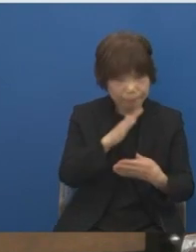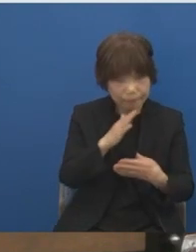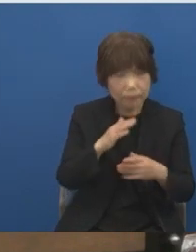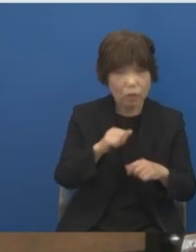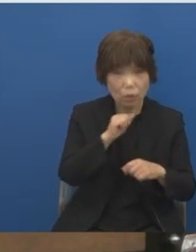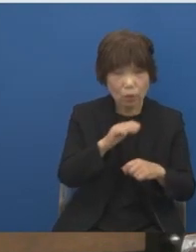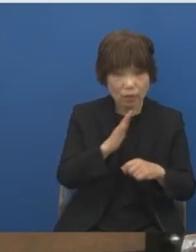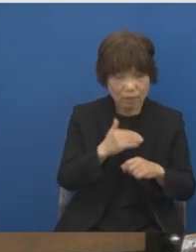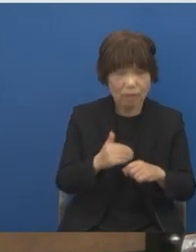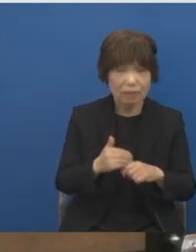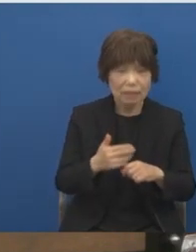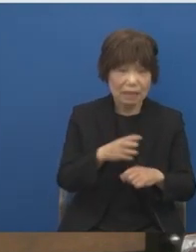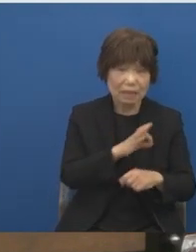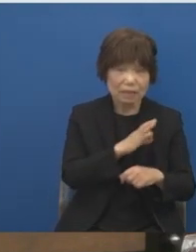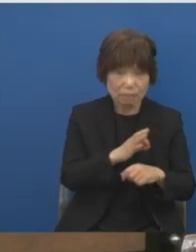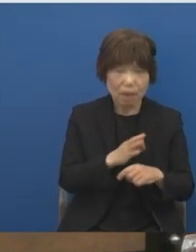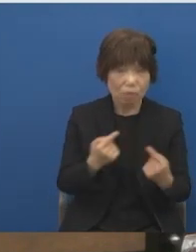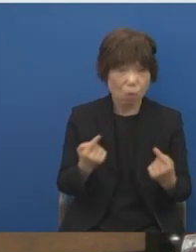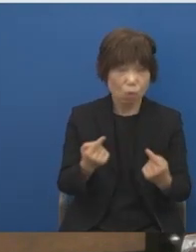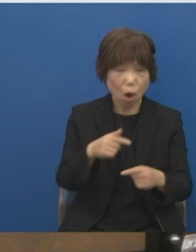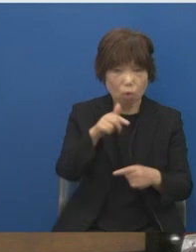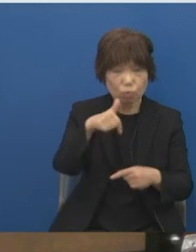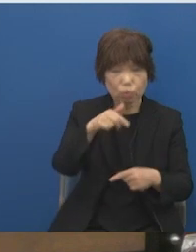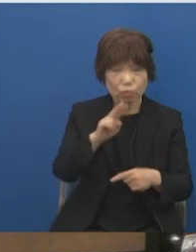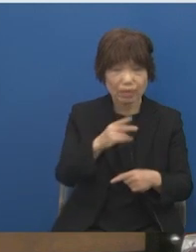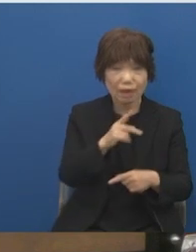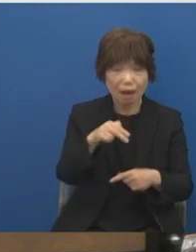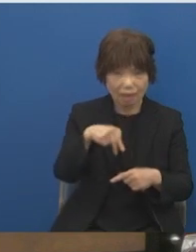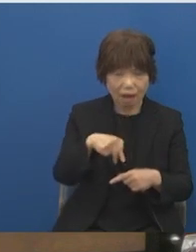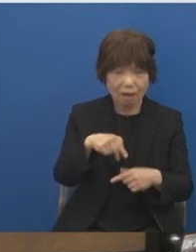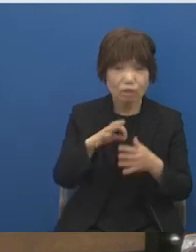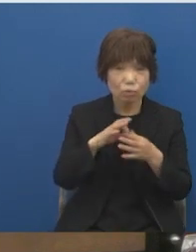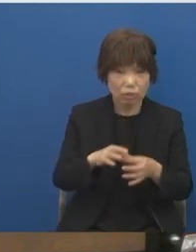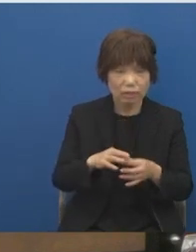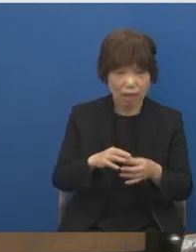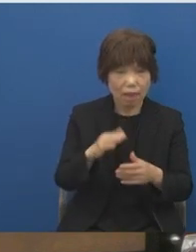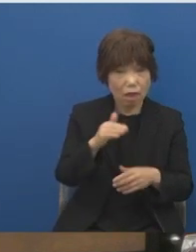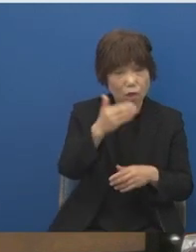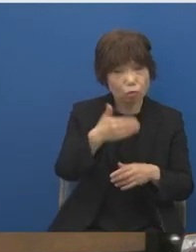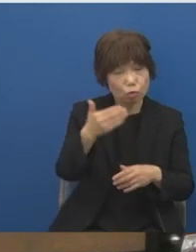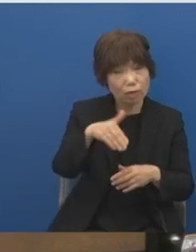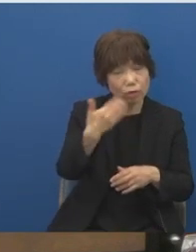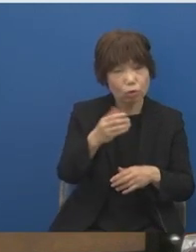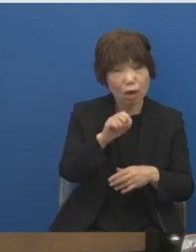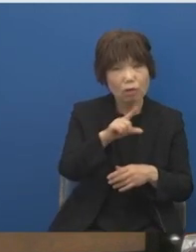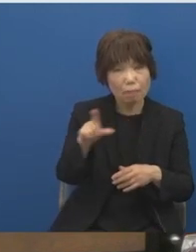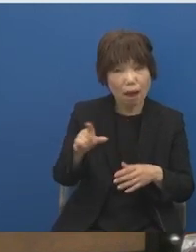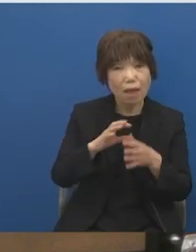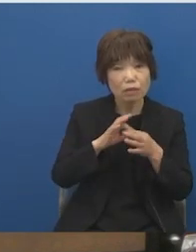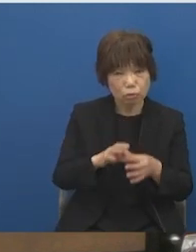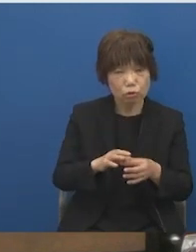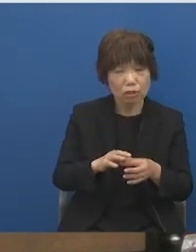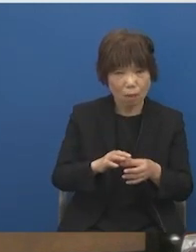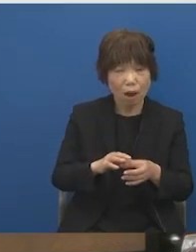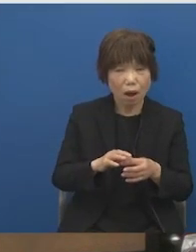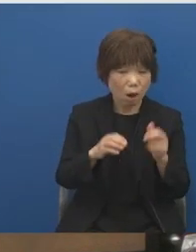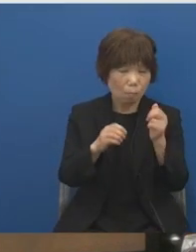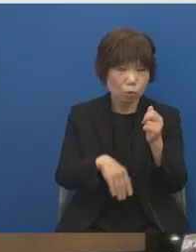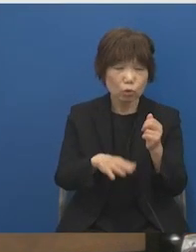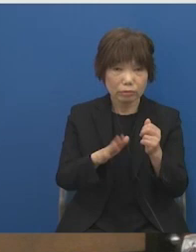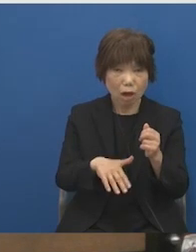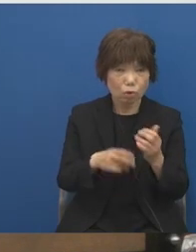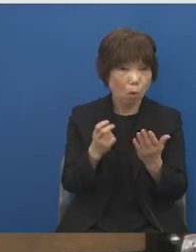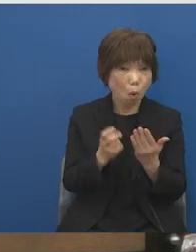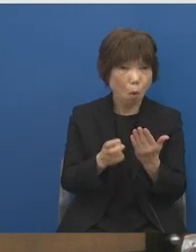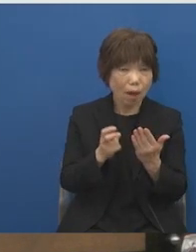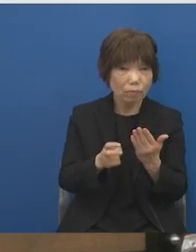名法制化に伴うシステム改修費9900万円については、元となる法案の一部改正